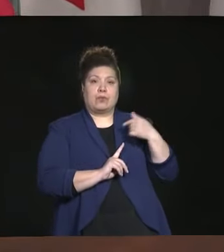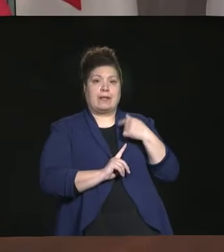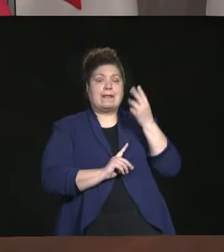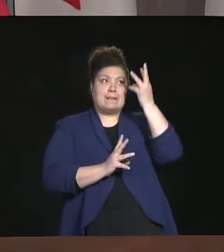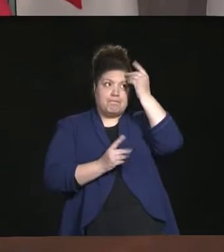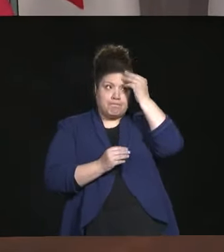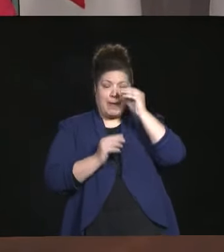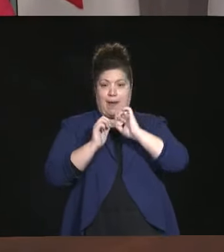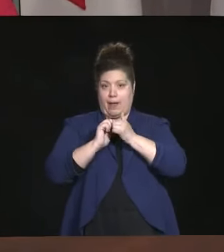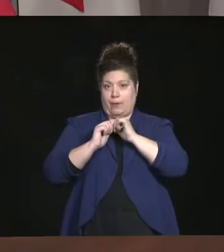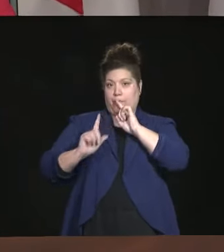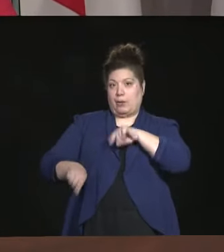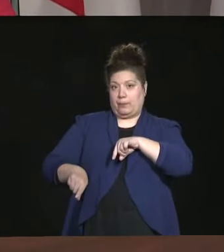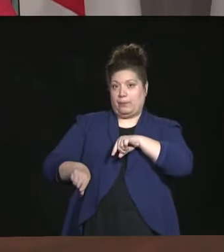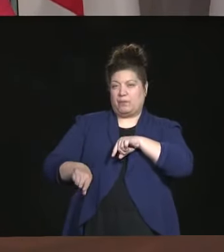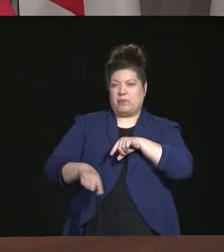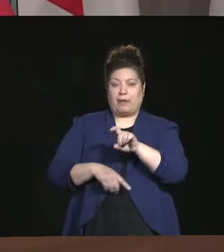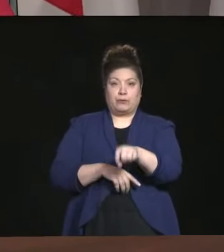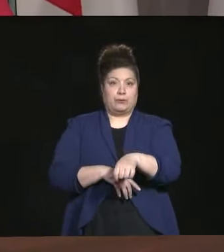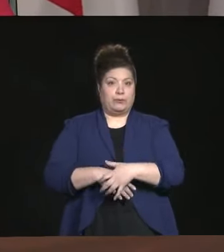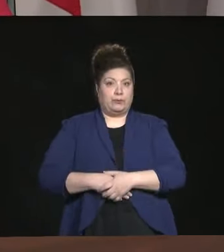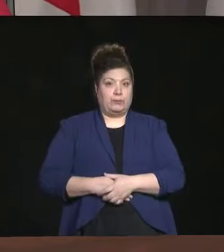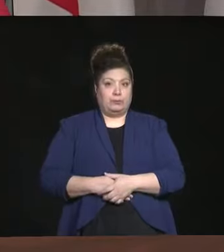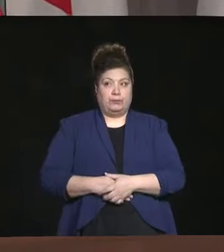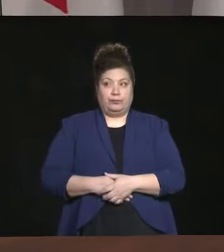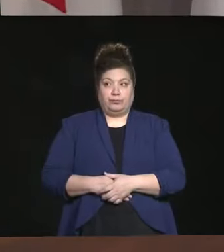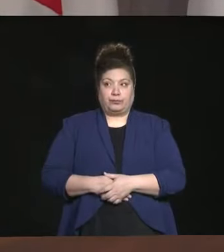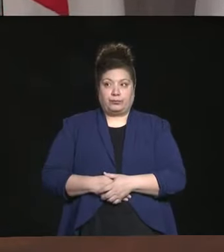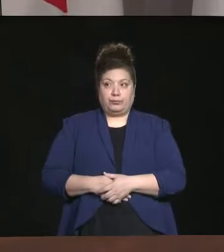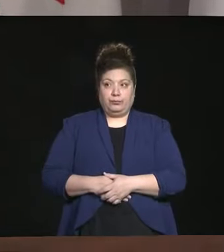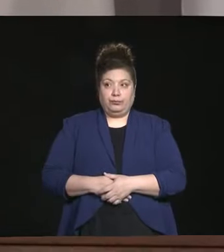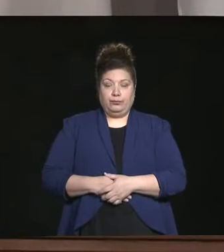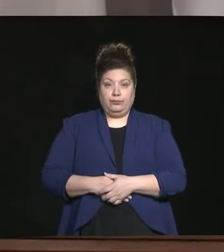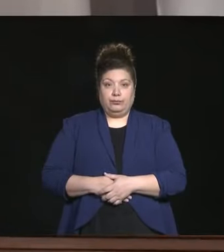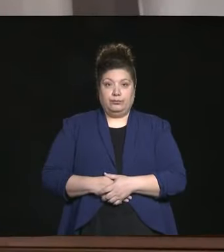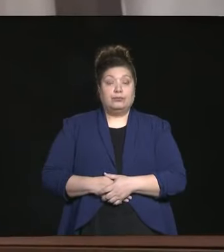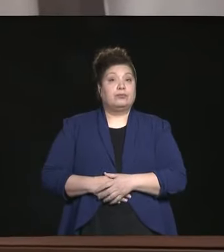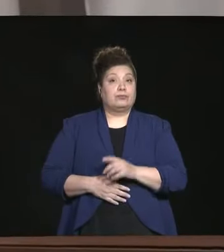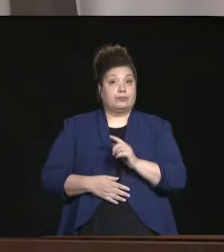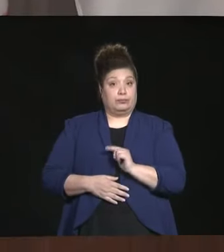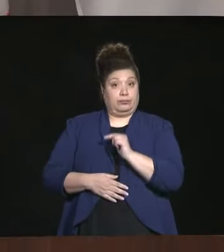Thank you, Deputy Prime Minister. We'll start with the room. Dylan?